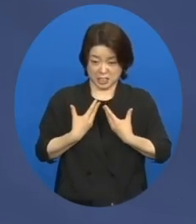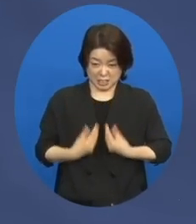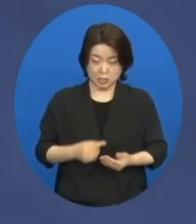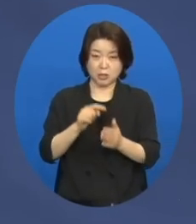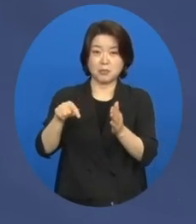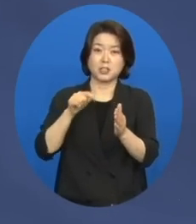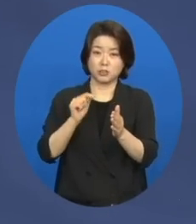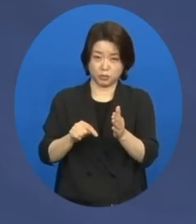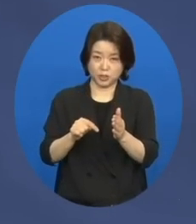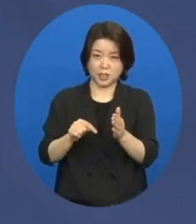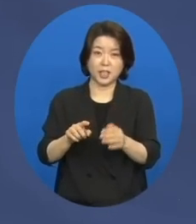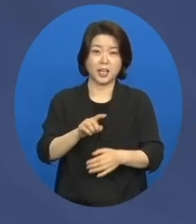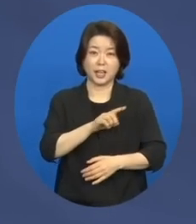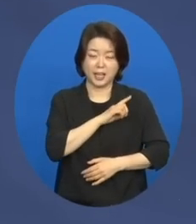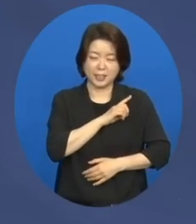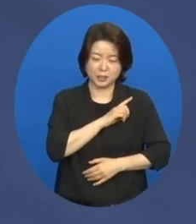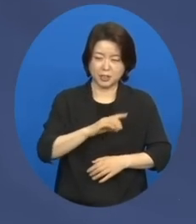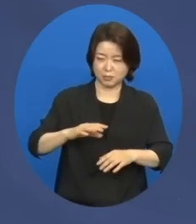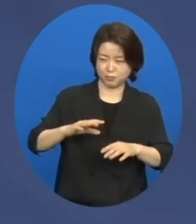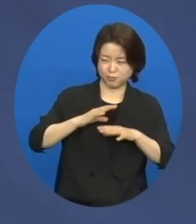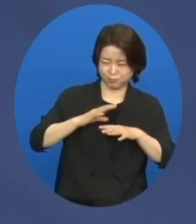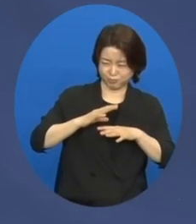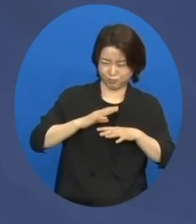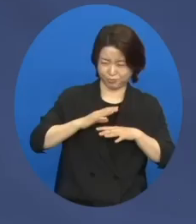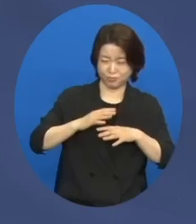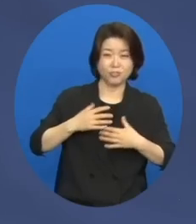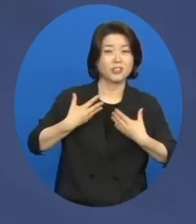절망 중에 가장 무서운 절망이 뭔지 아세요?